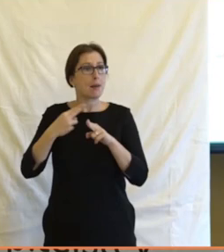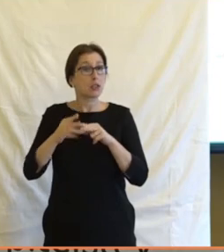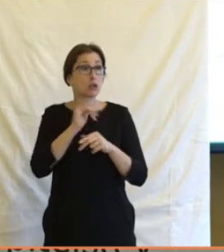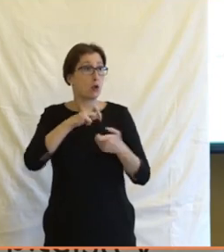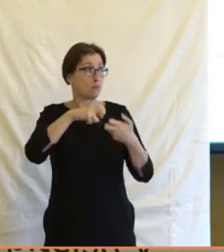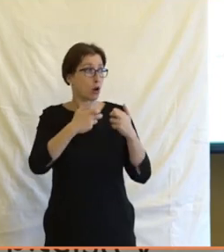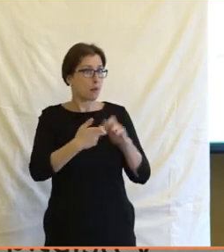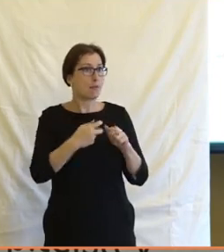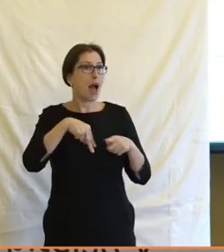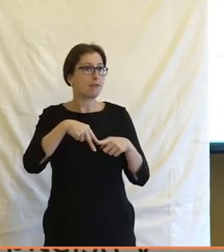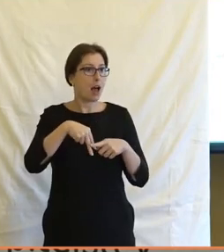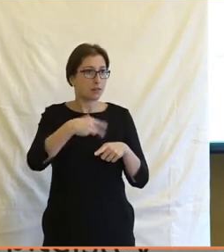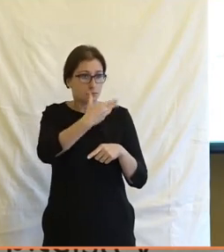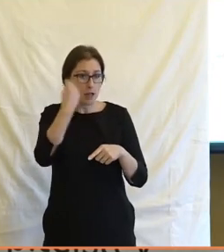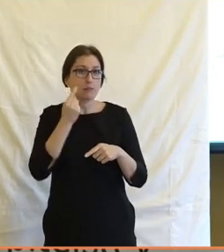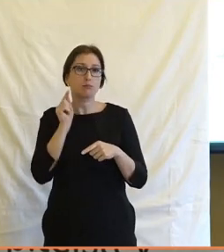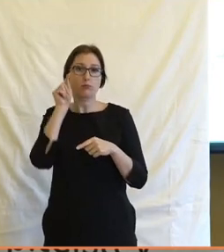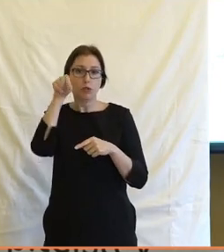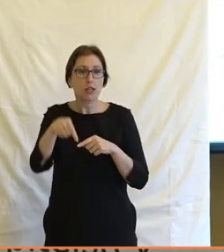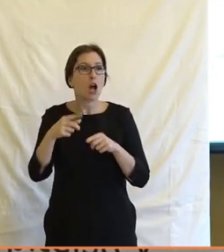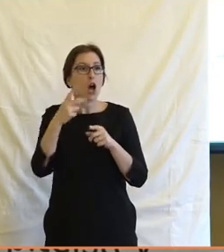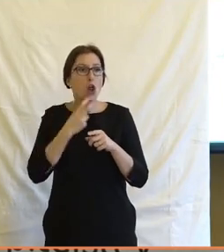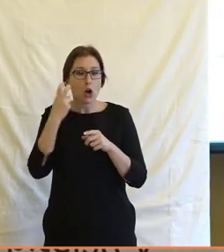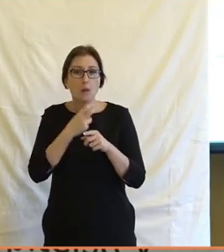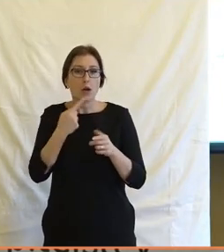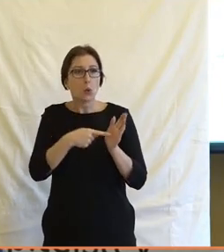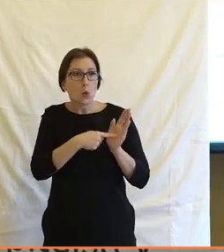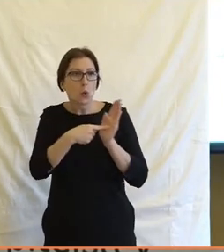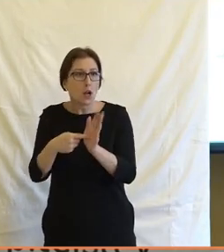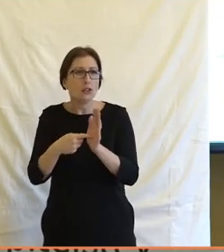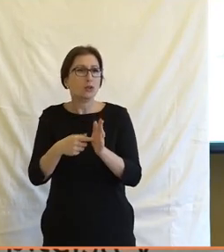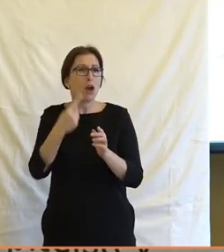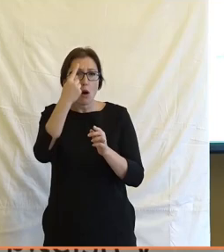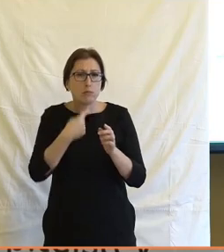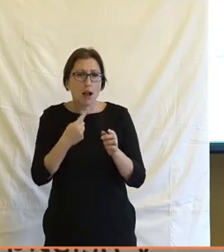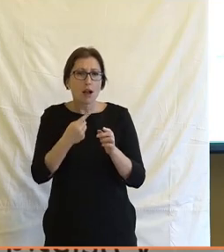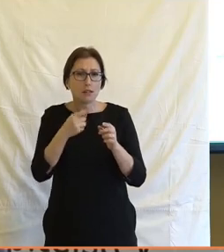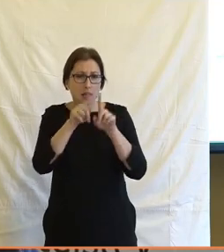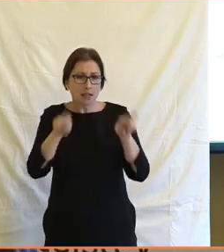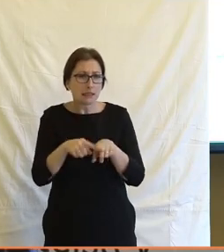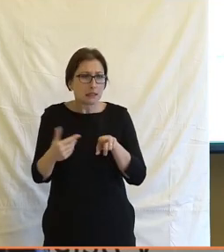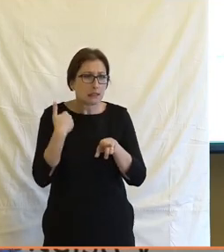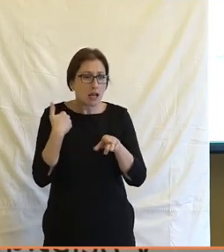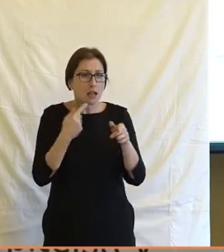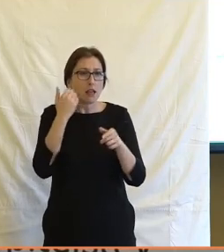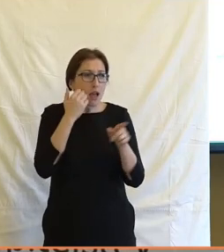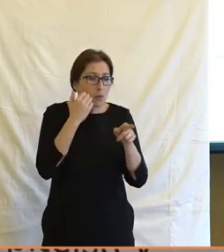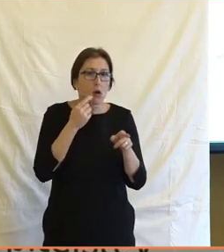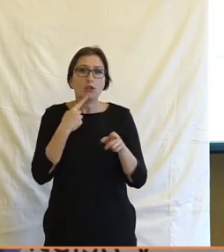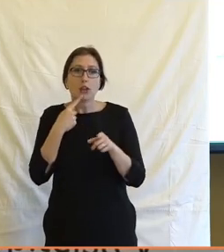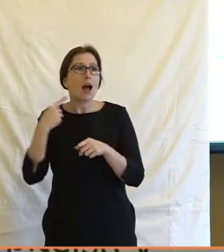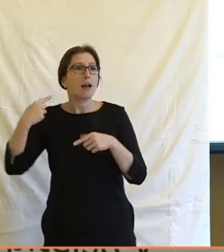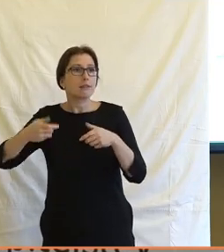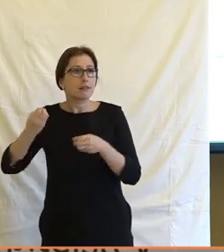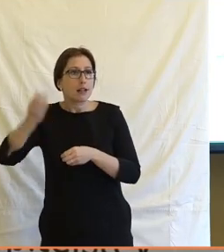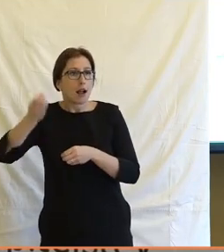má afázi, přijde k tomu logopedovi, ten logoped mu ukazuje nějaké 100 let osahané obrázky, ukáže mu jabko, on řekne traktor, on